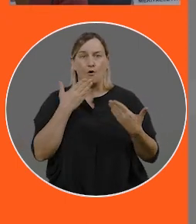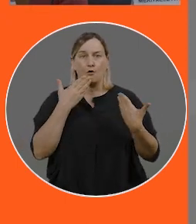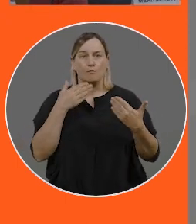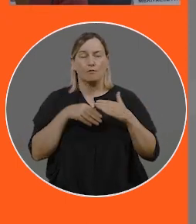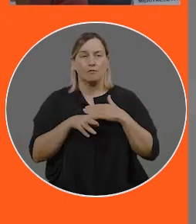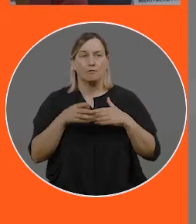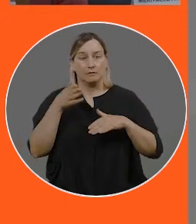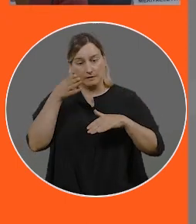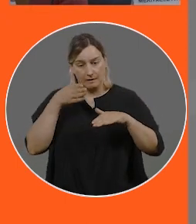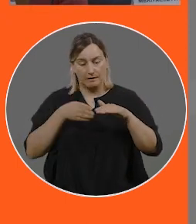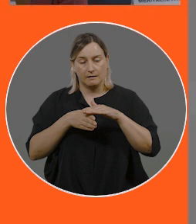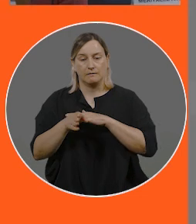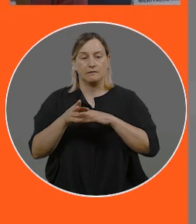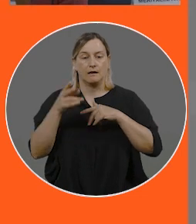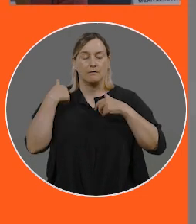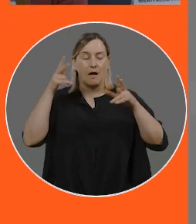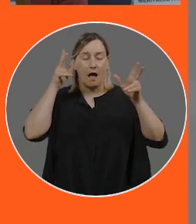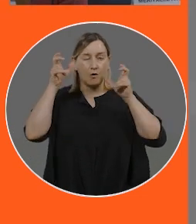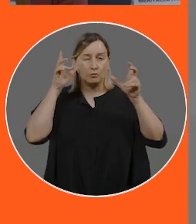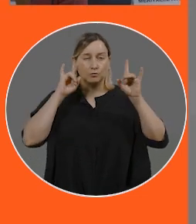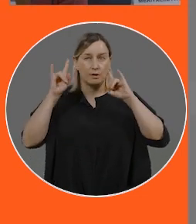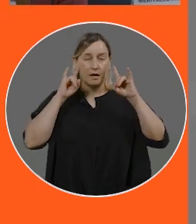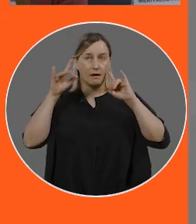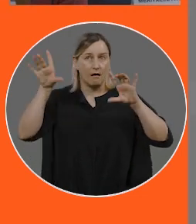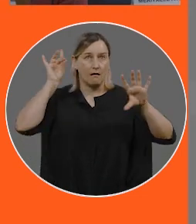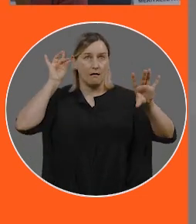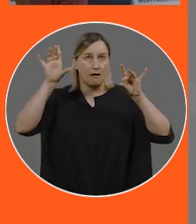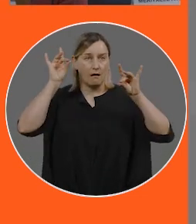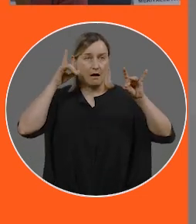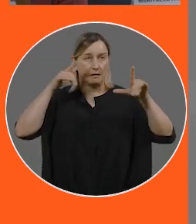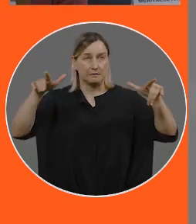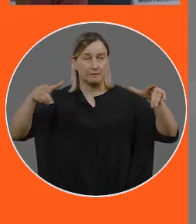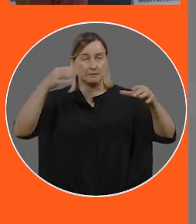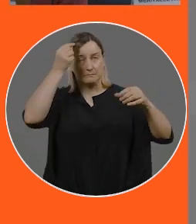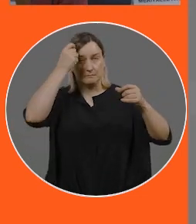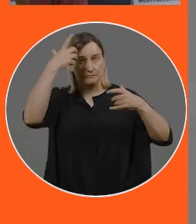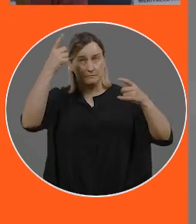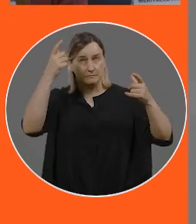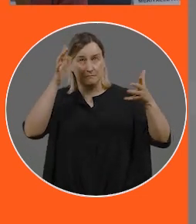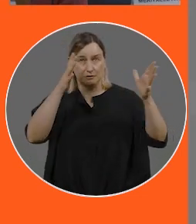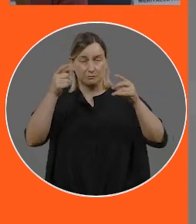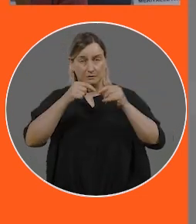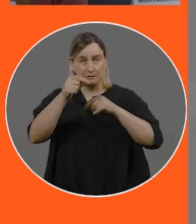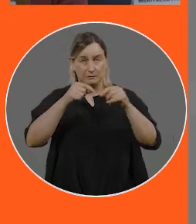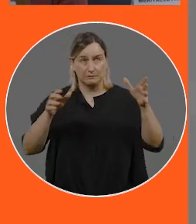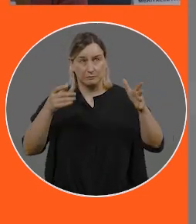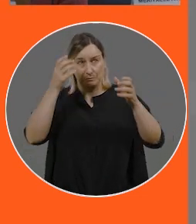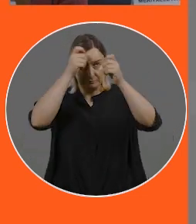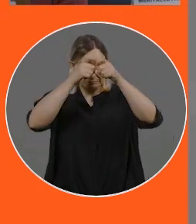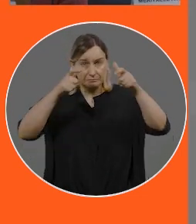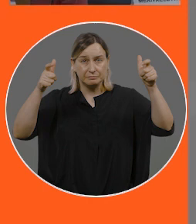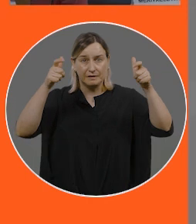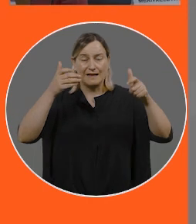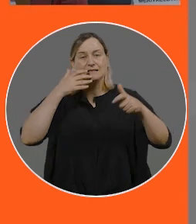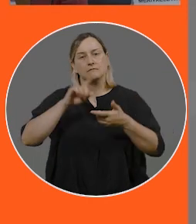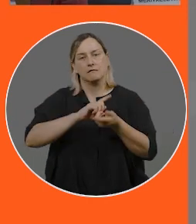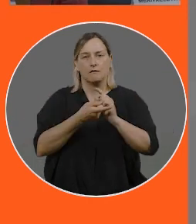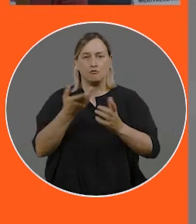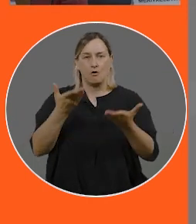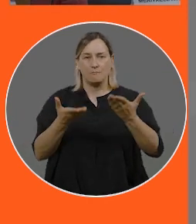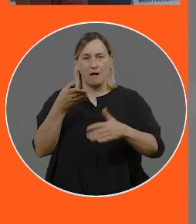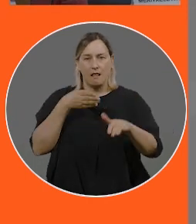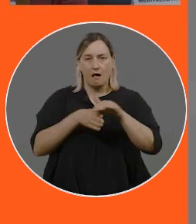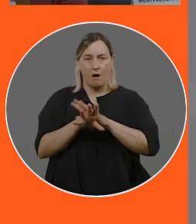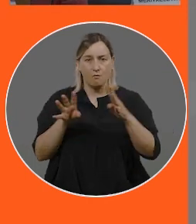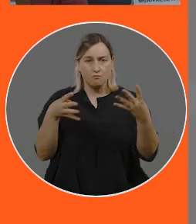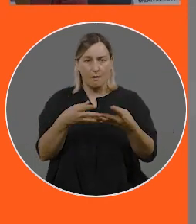entrant per al tema de l'acústica i per moltes altres coses que puc saber més o menys com és de gran, que si entro en una web. El que passa